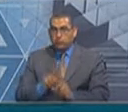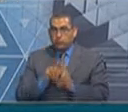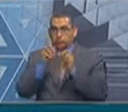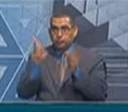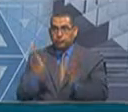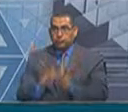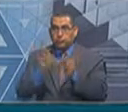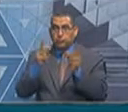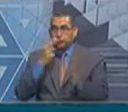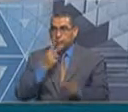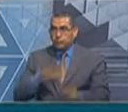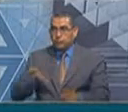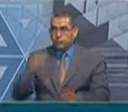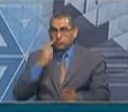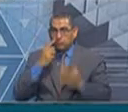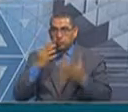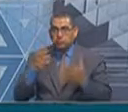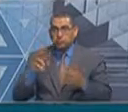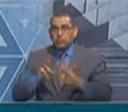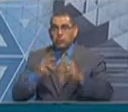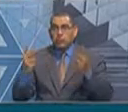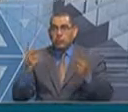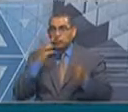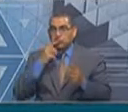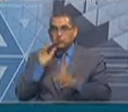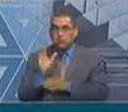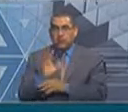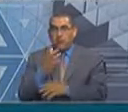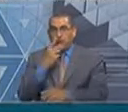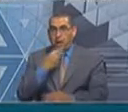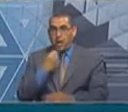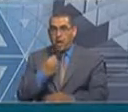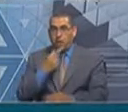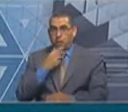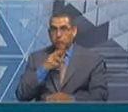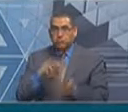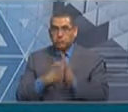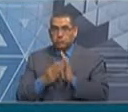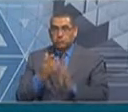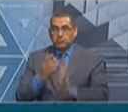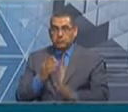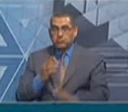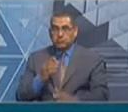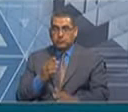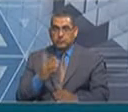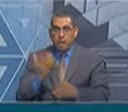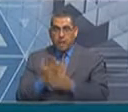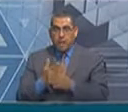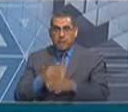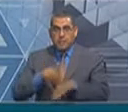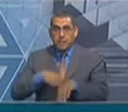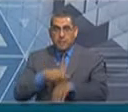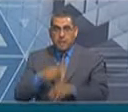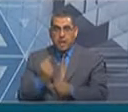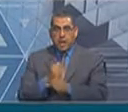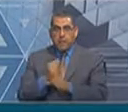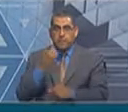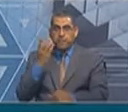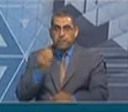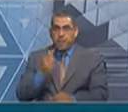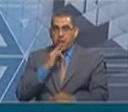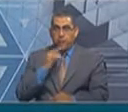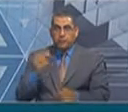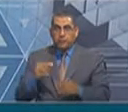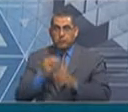هذه المنطقة لي يعني إظهار شكل جمالي. هذه النافورة سوف تضيء في ساعات المساء، وأيضا